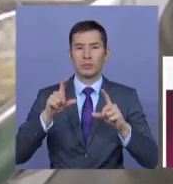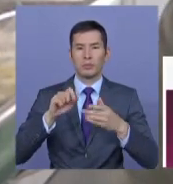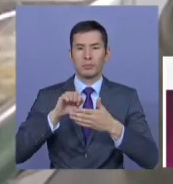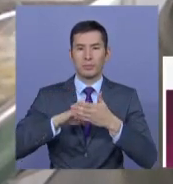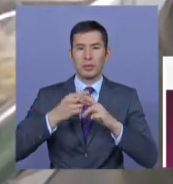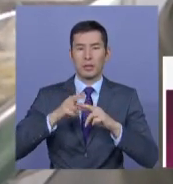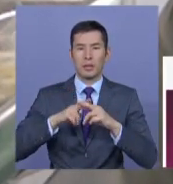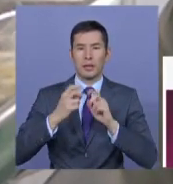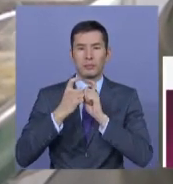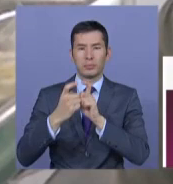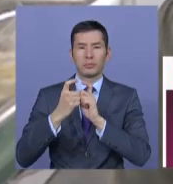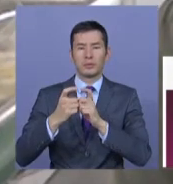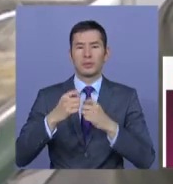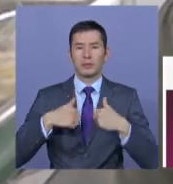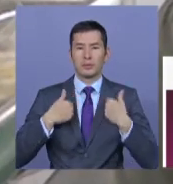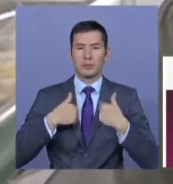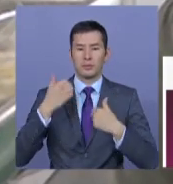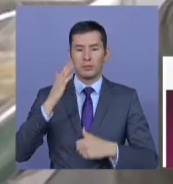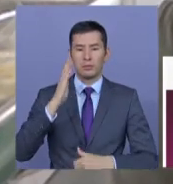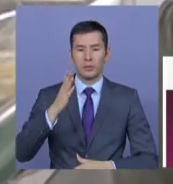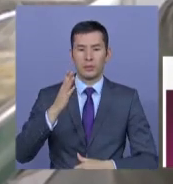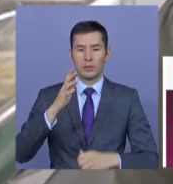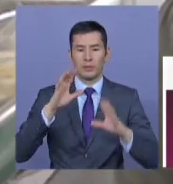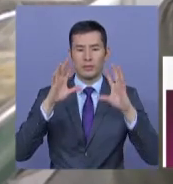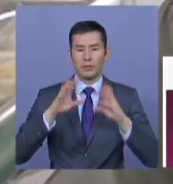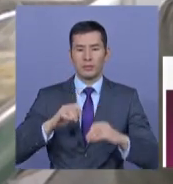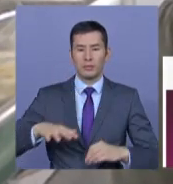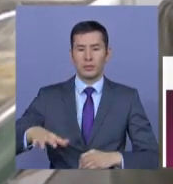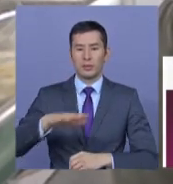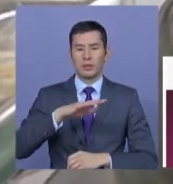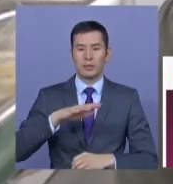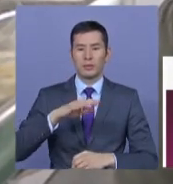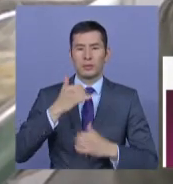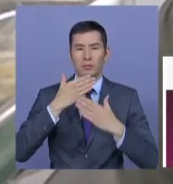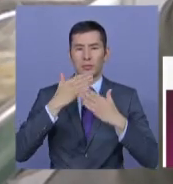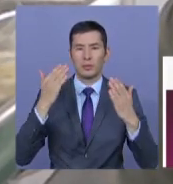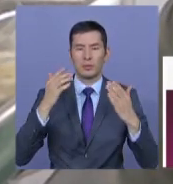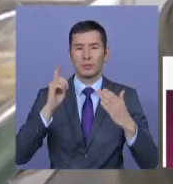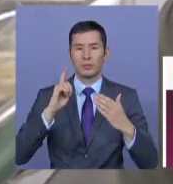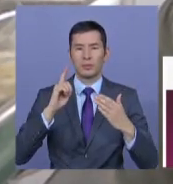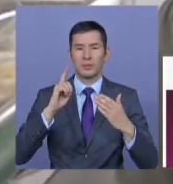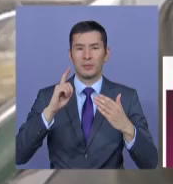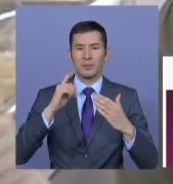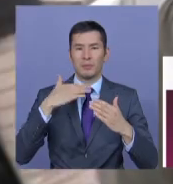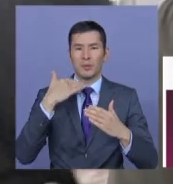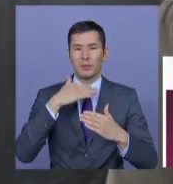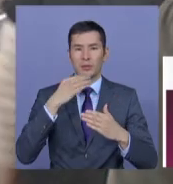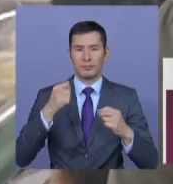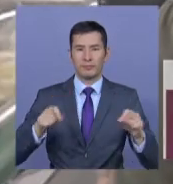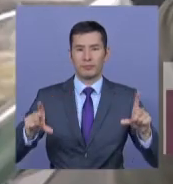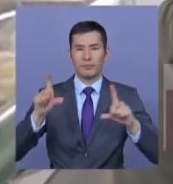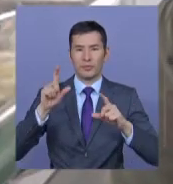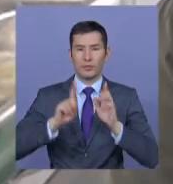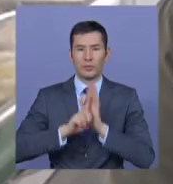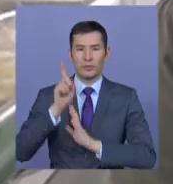жол бермеуге тырысамыз. Барлық жерде енді қазір соңғы кезде ет өнімдеріне бағалар қымбаттап